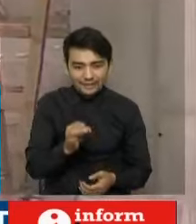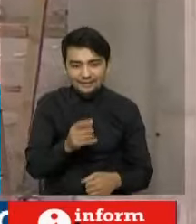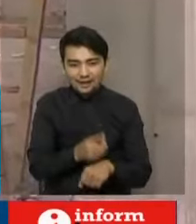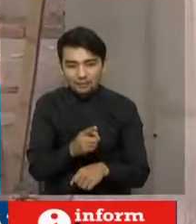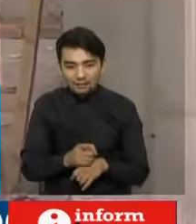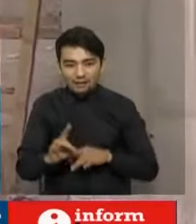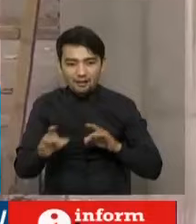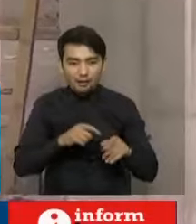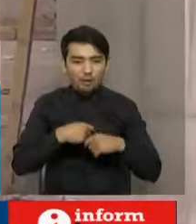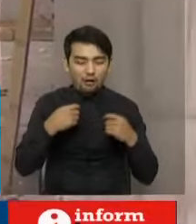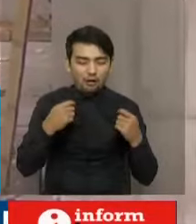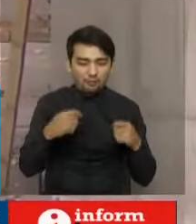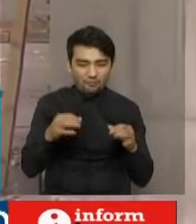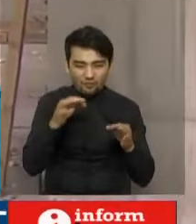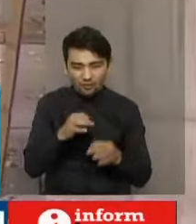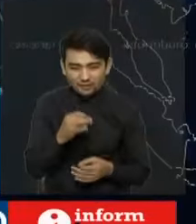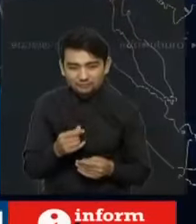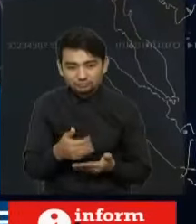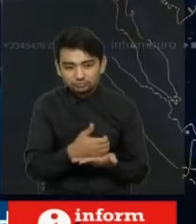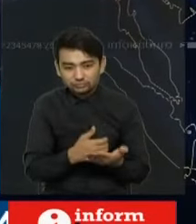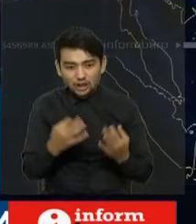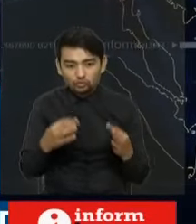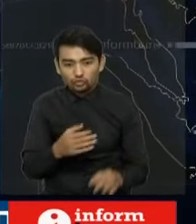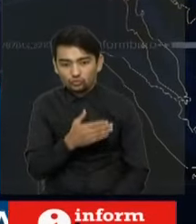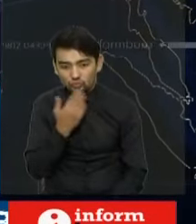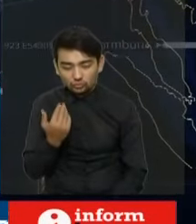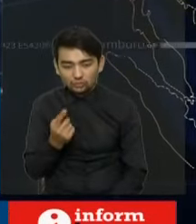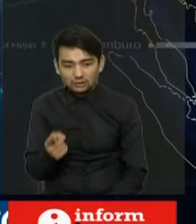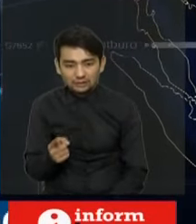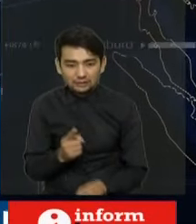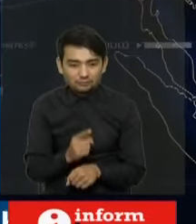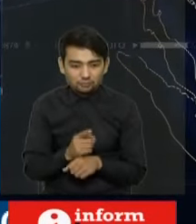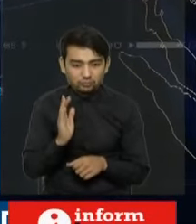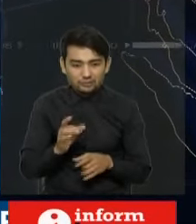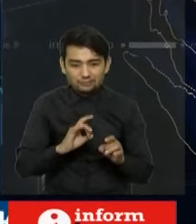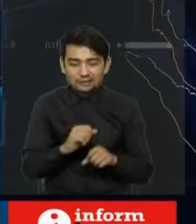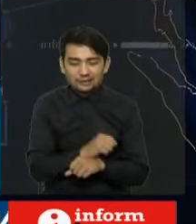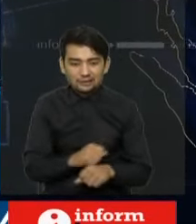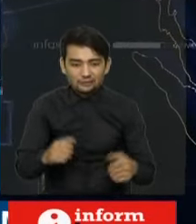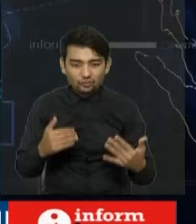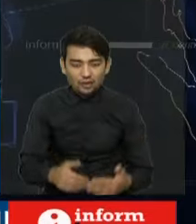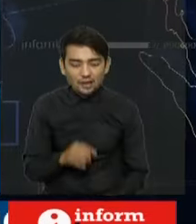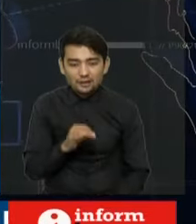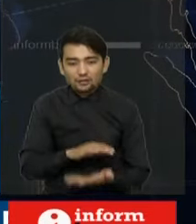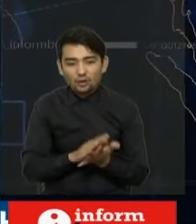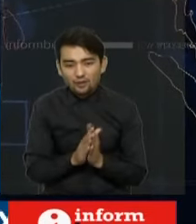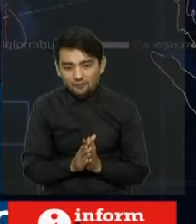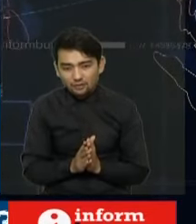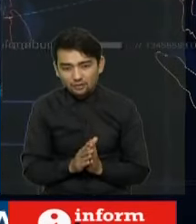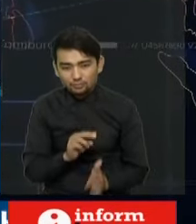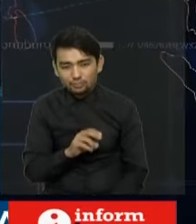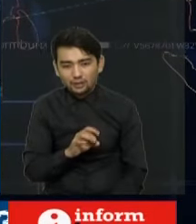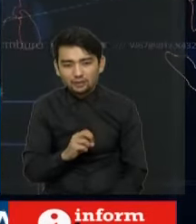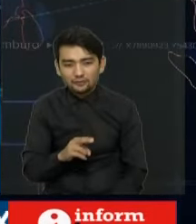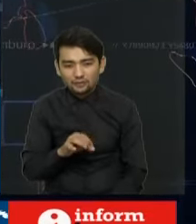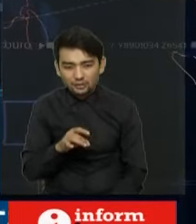нет разрешения на привлечение средств дольщиков. Это запрет заключения предварительных договоров, да, так называемые